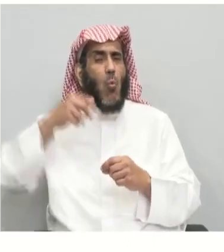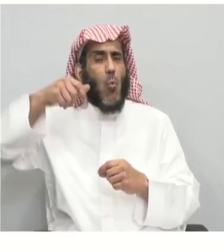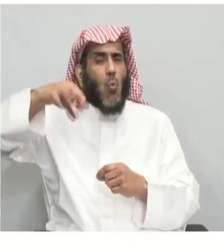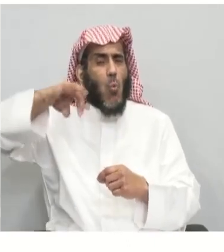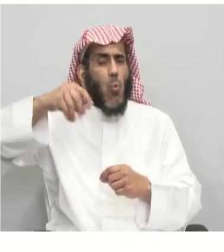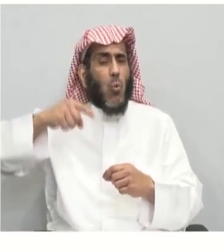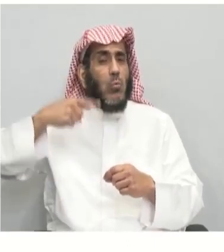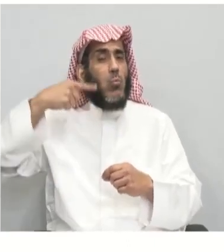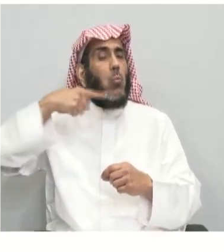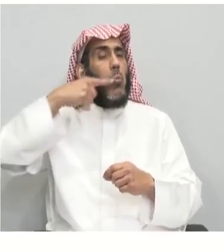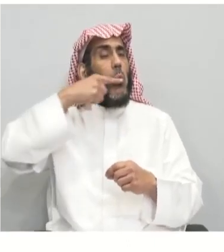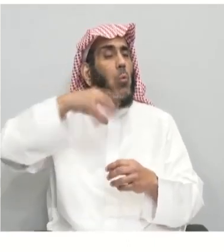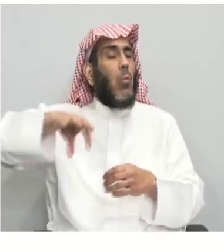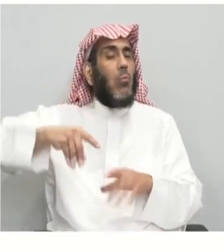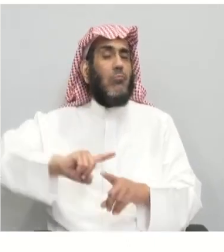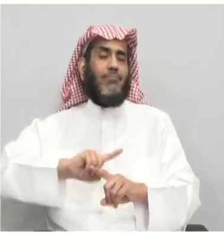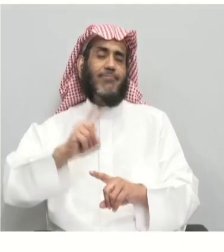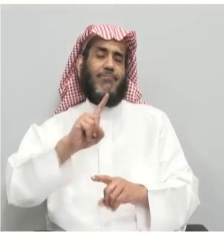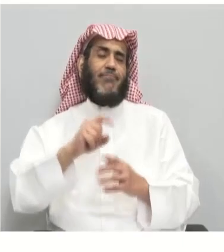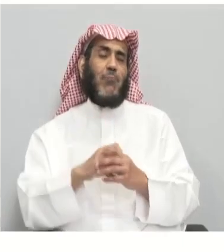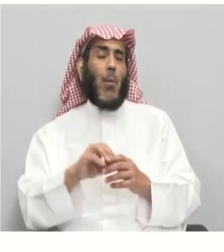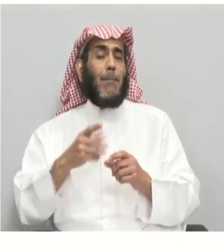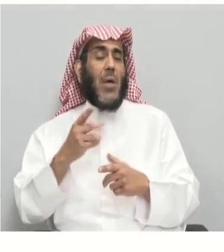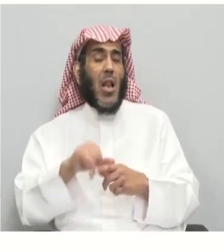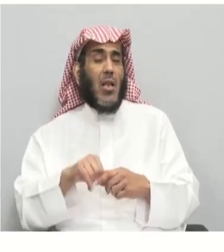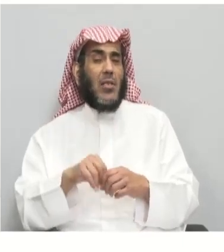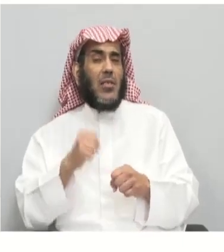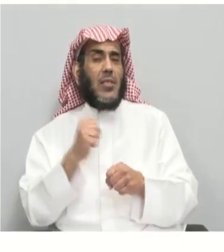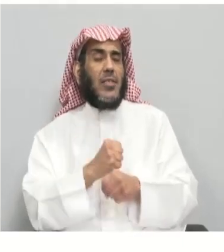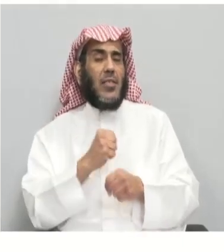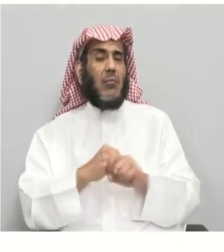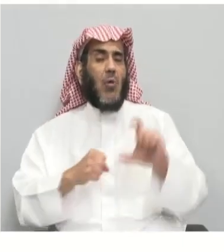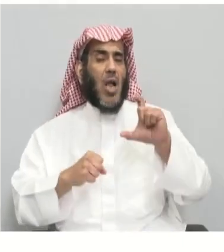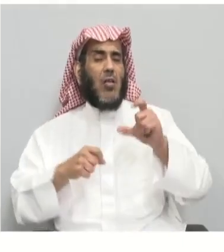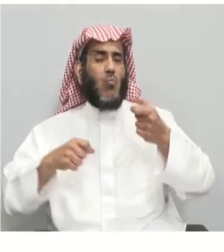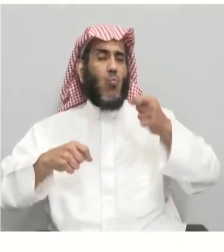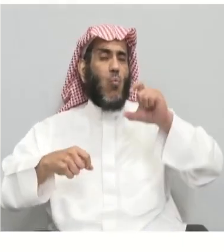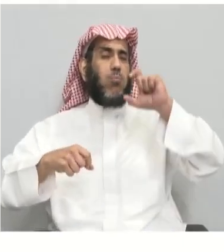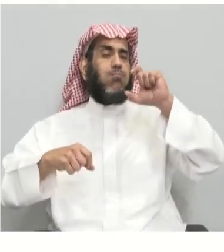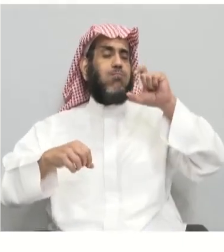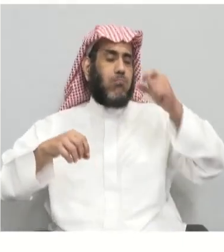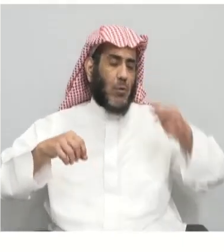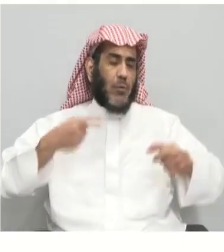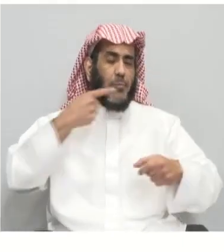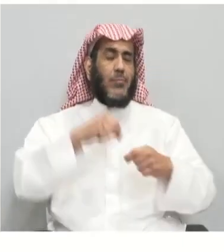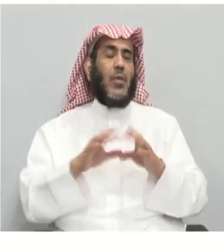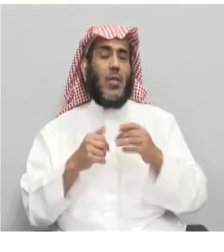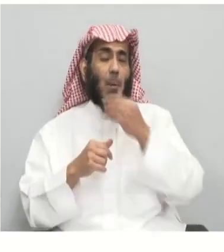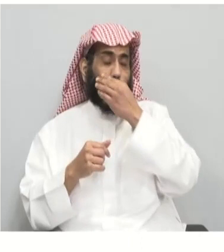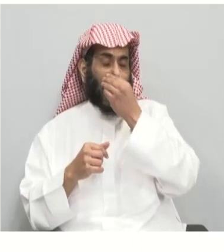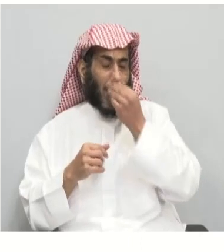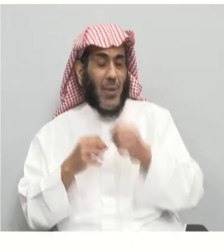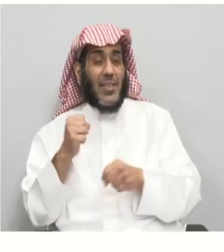صنبور الماء يتدفق منه الماء بل نستخدم كاس ماء للمضمضه كذلك